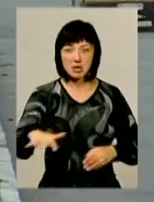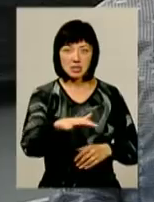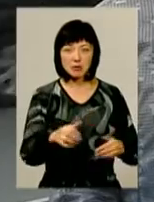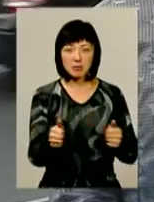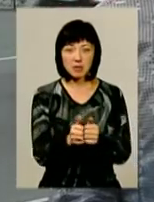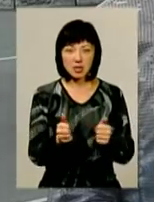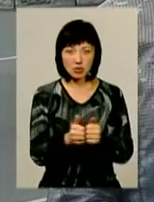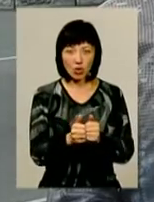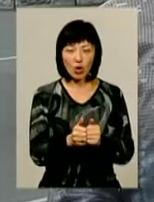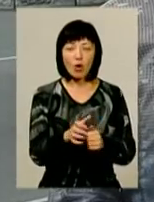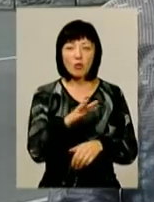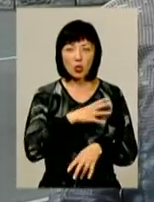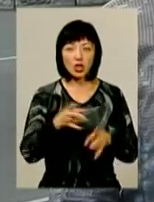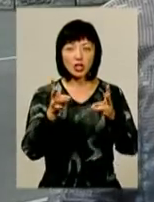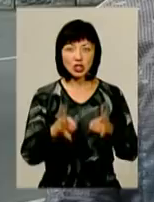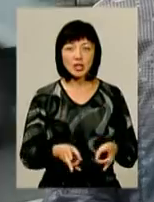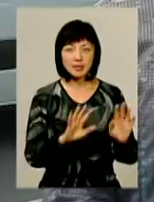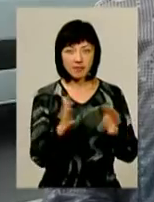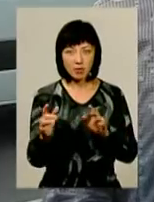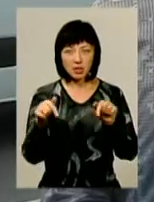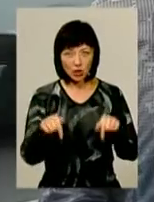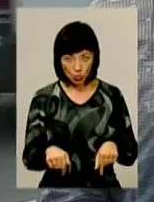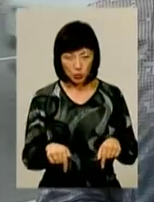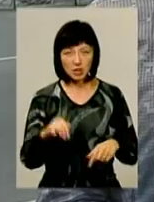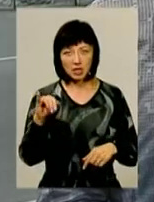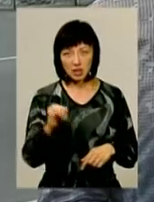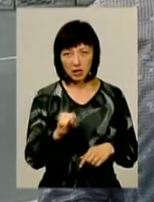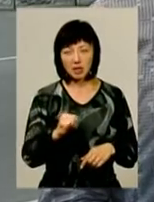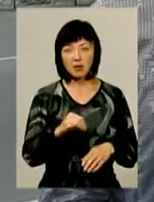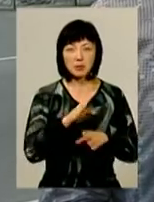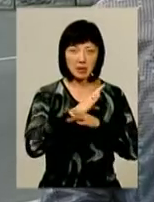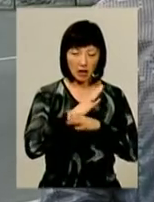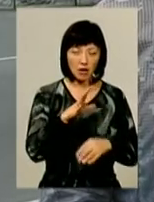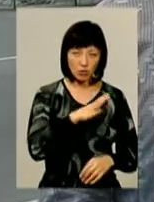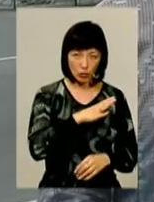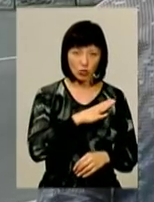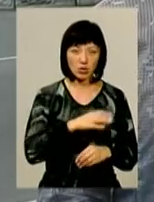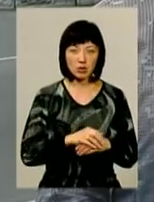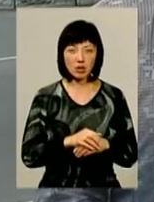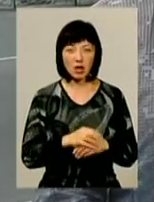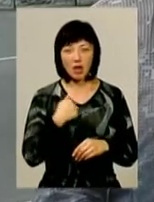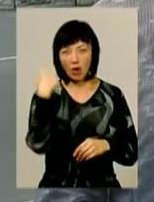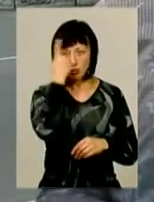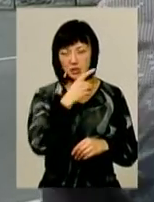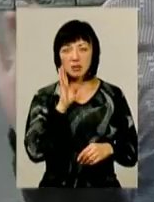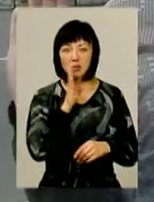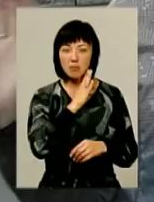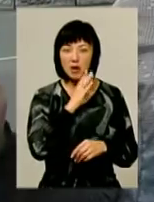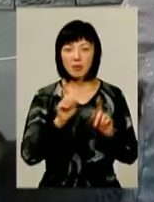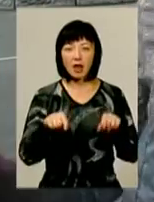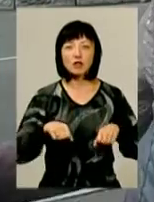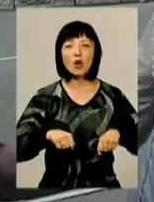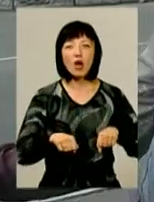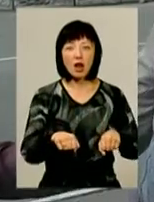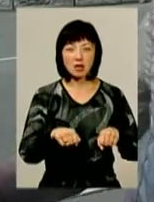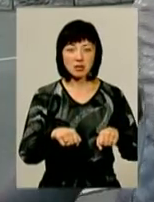близько. Були нещасні випадки тут і фатальні. Я як особисто мама, то тут навіть з